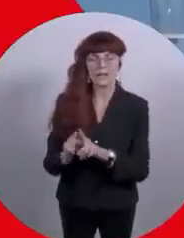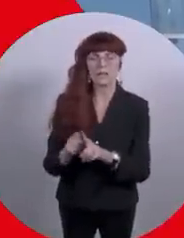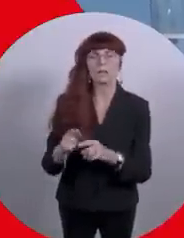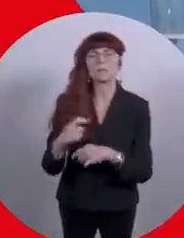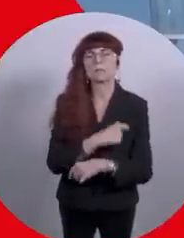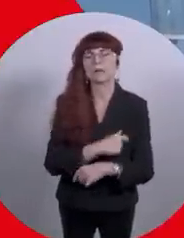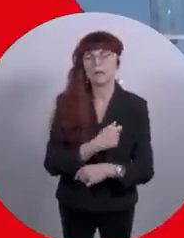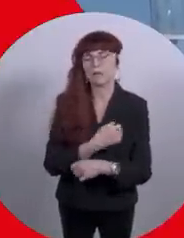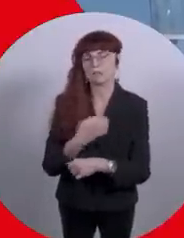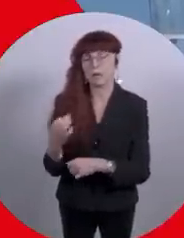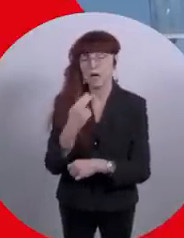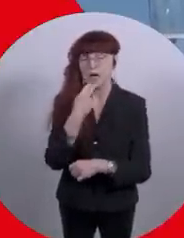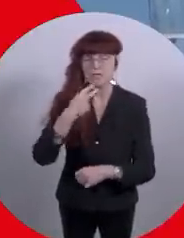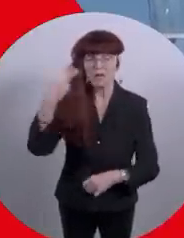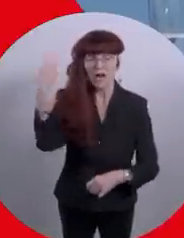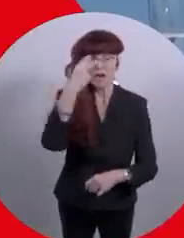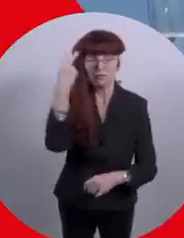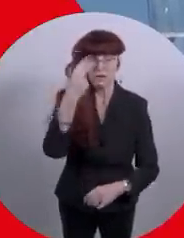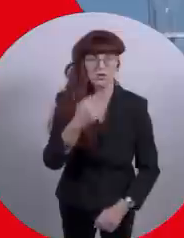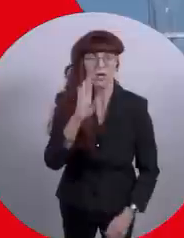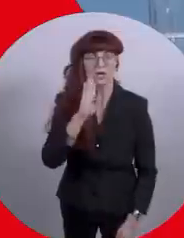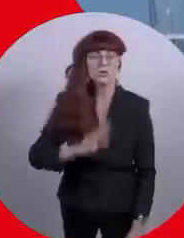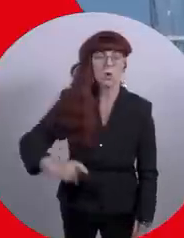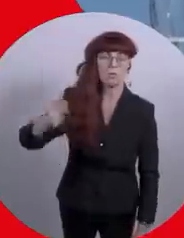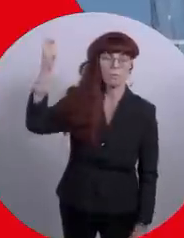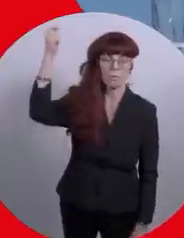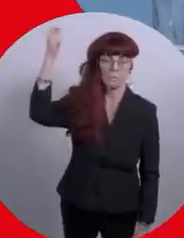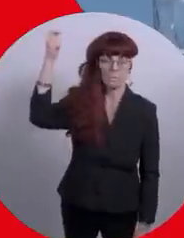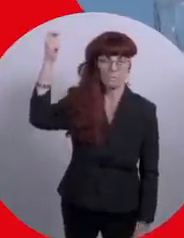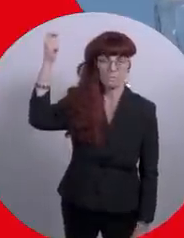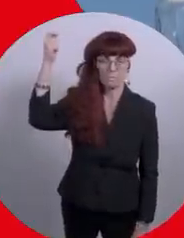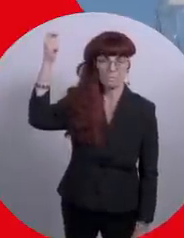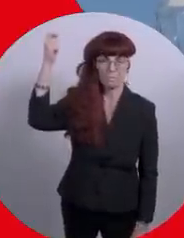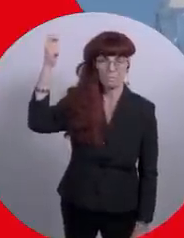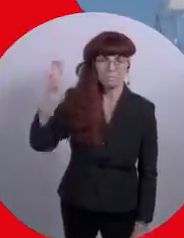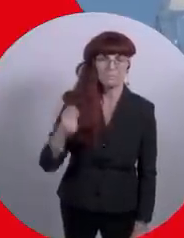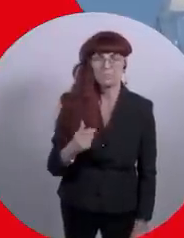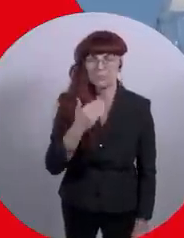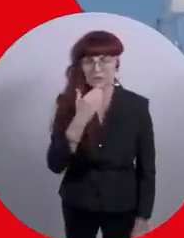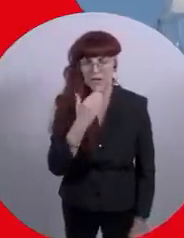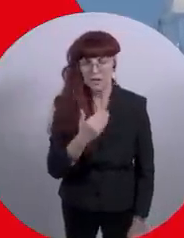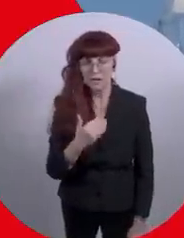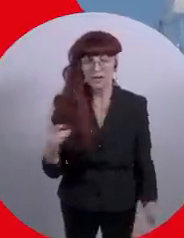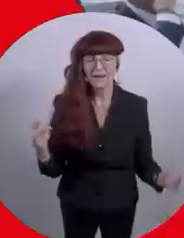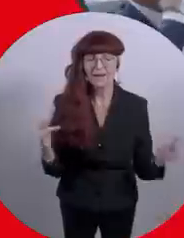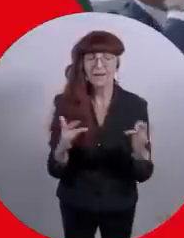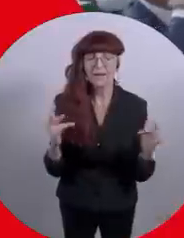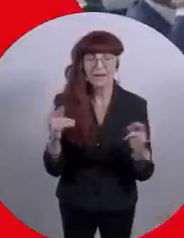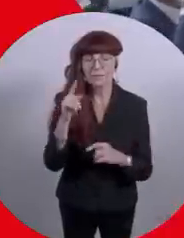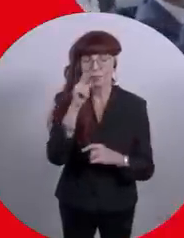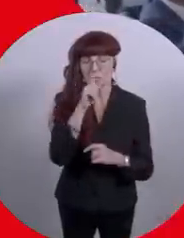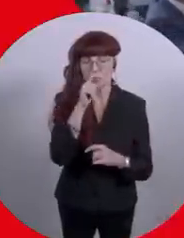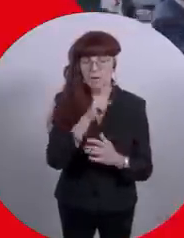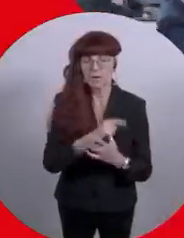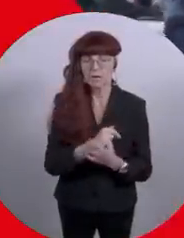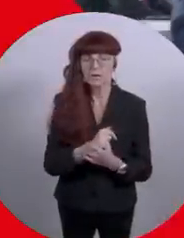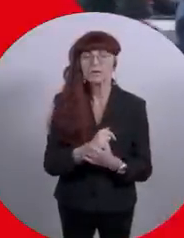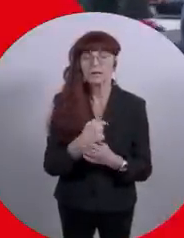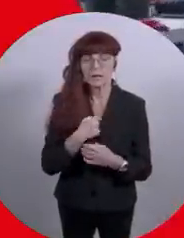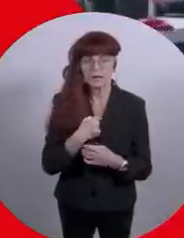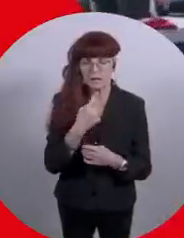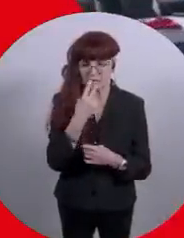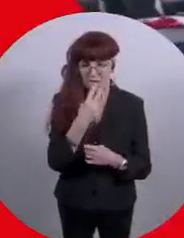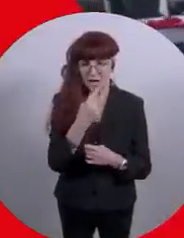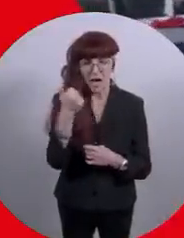einverstanden ist darf ich bitten um ein Zeichen mit der Delegierten Karte danke Gegenprobe ich konstatiere